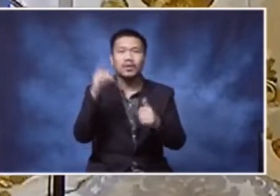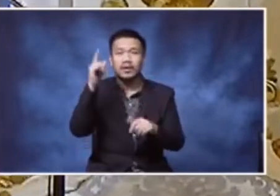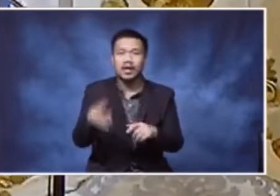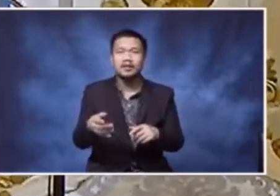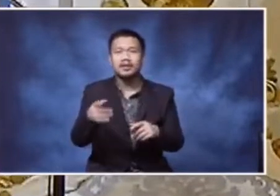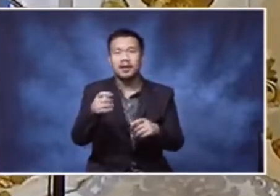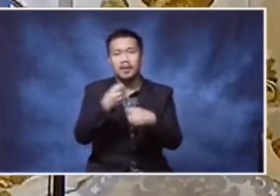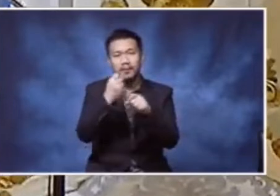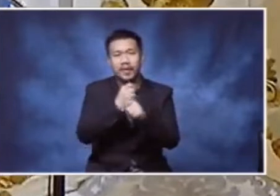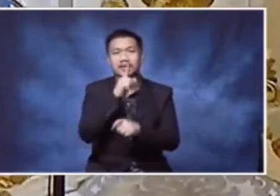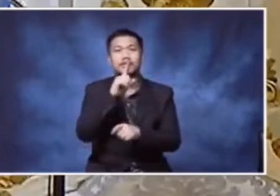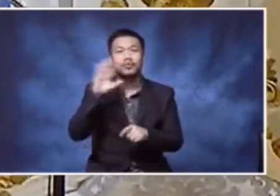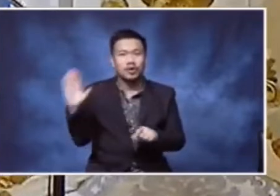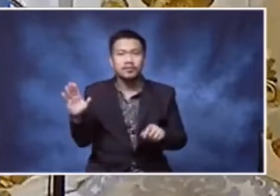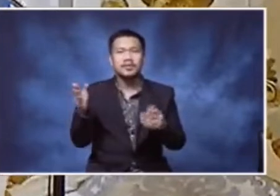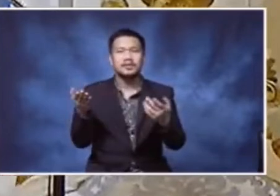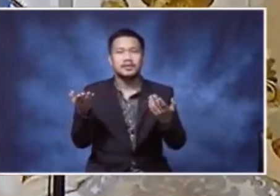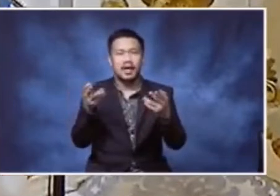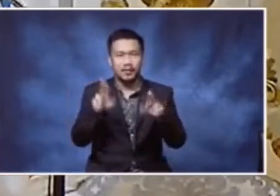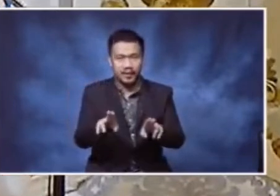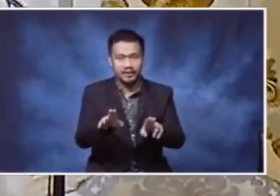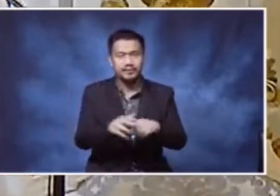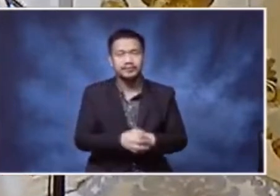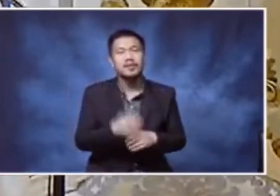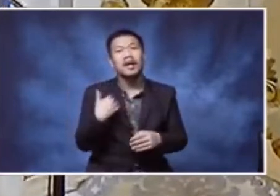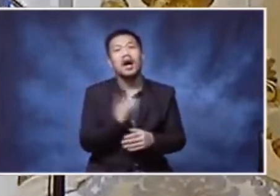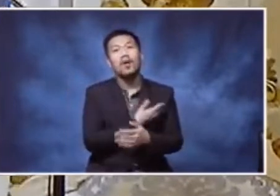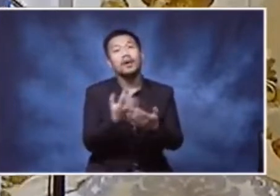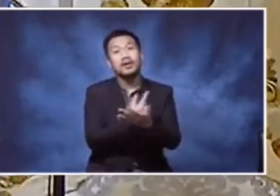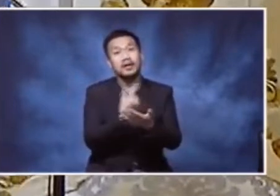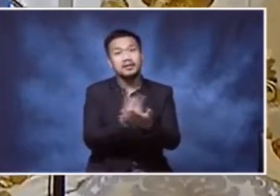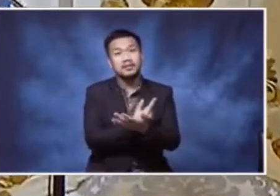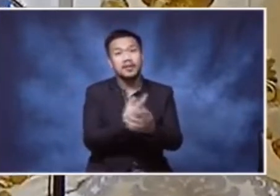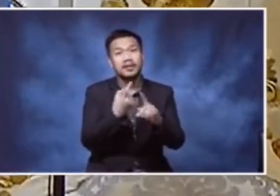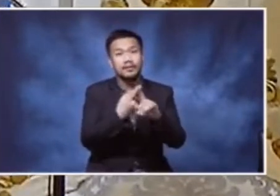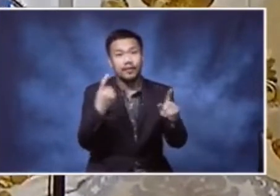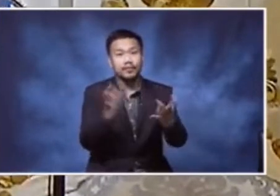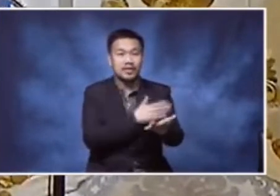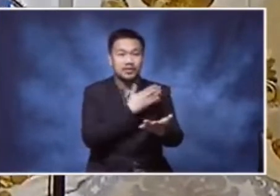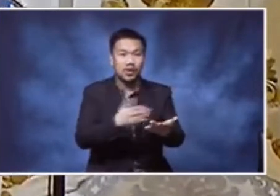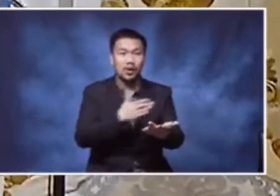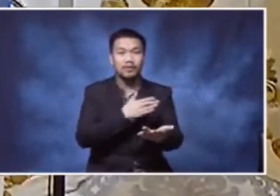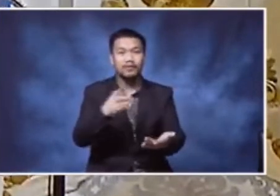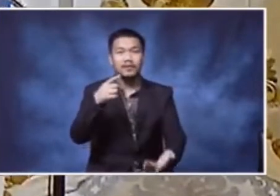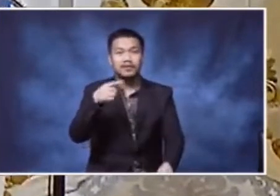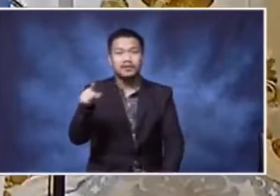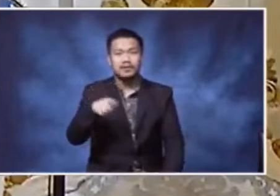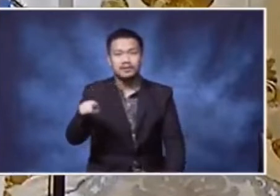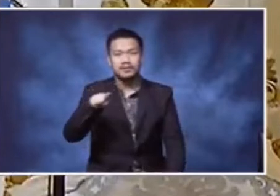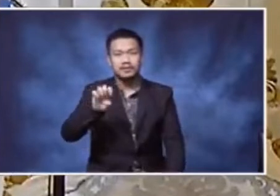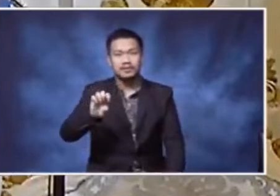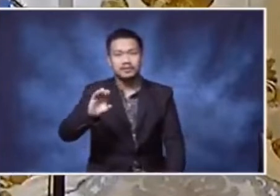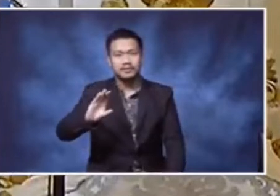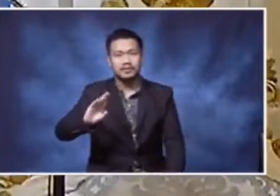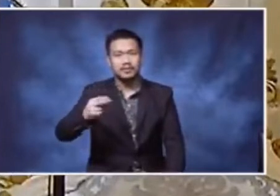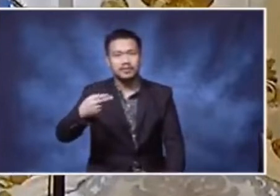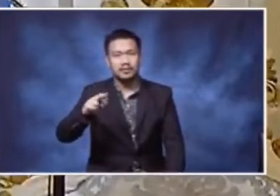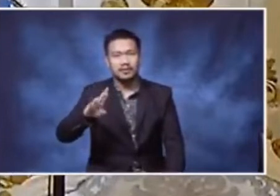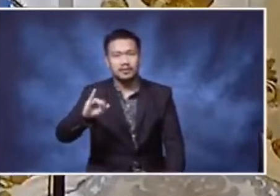Ang ating ebanghelyo ay galing po sa awit ni Zacarias. Naalaala niyo